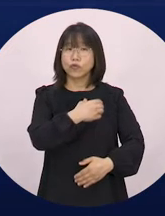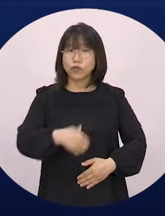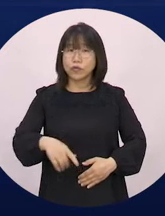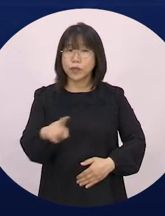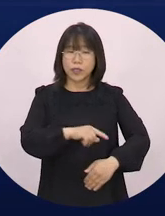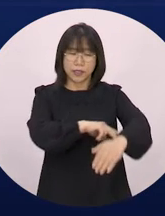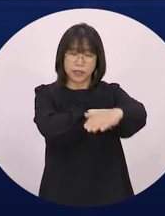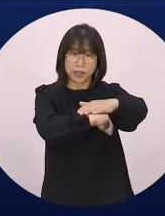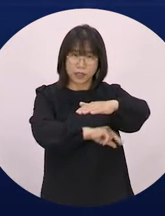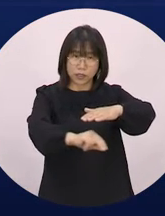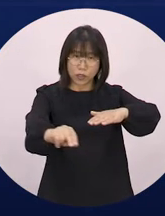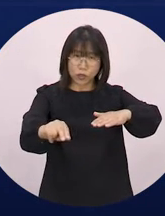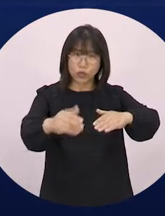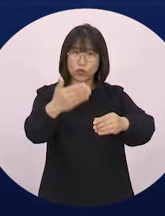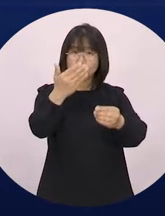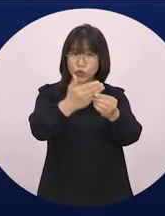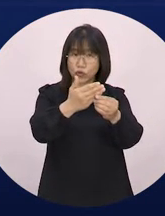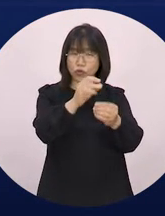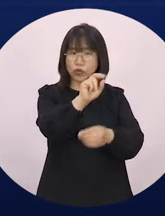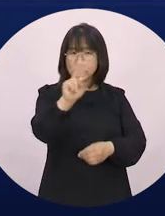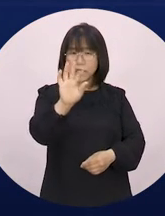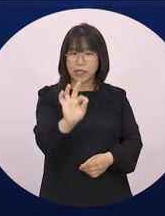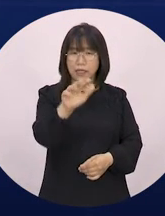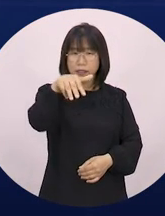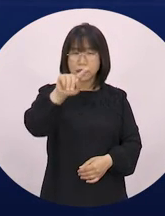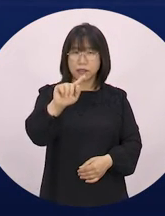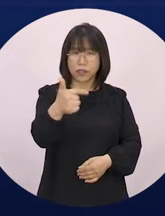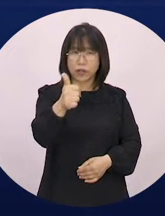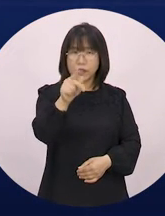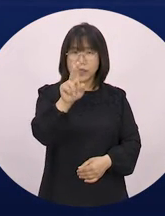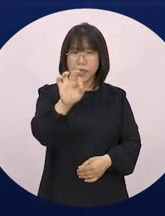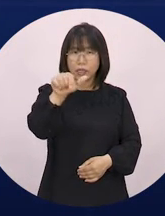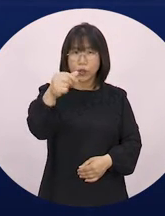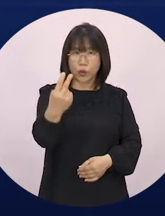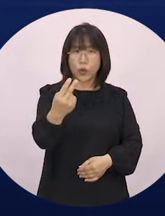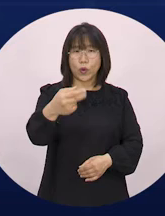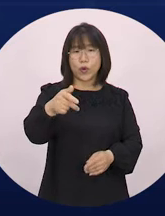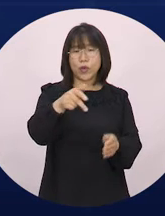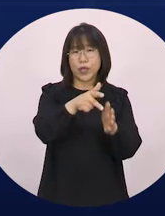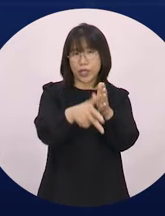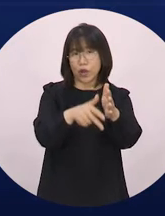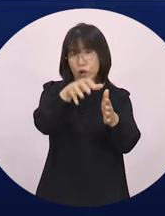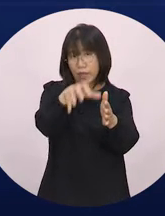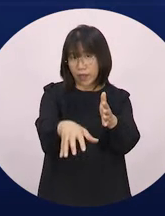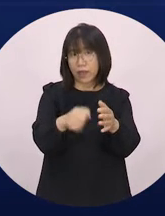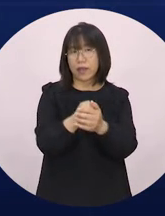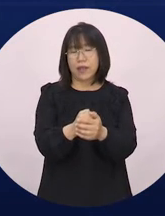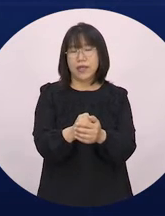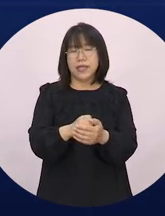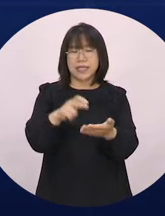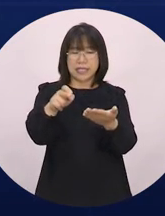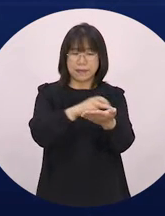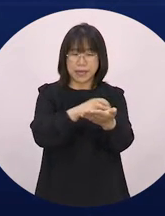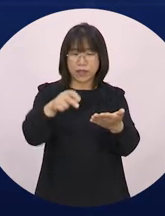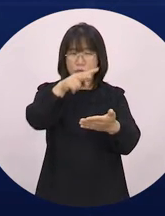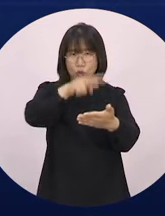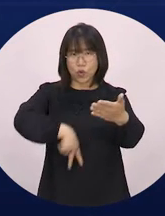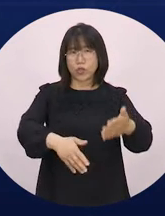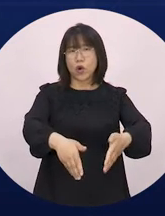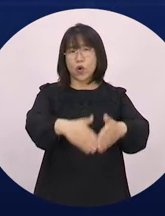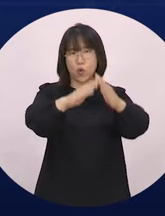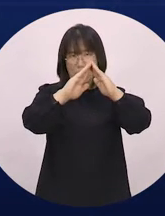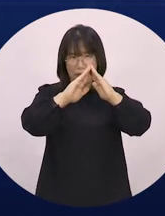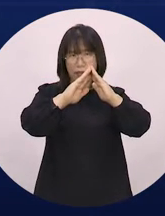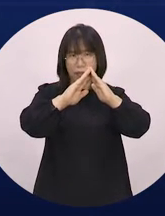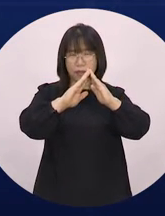강서구가 지하철 9호선 양천향교역에 스마트 도서관을 설치하고 코로나19 확산 방지를 위한 비대면